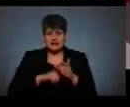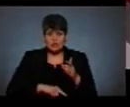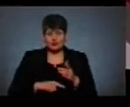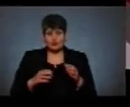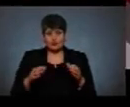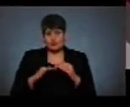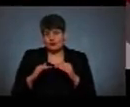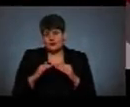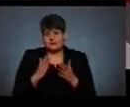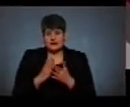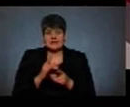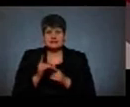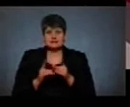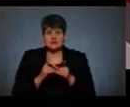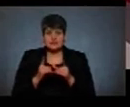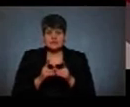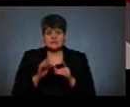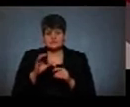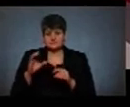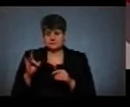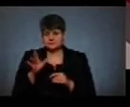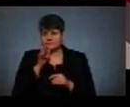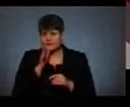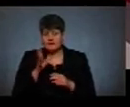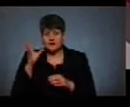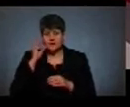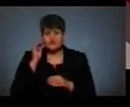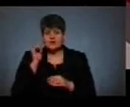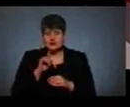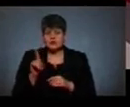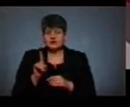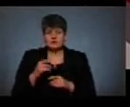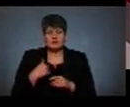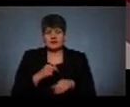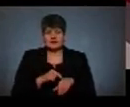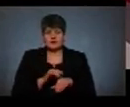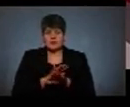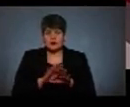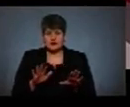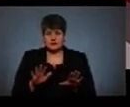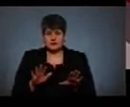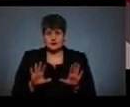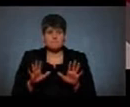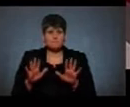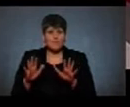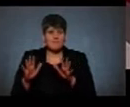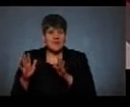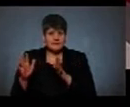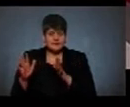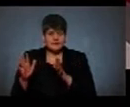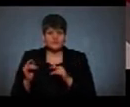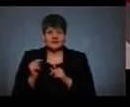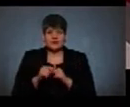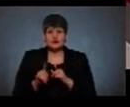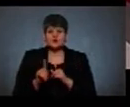чим змінено з радянських часів. І враховуючи те, що навіть ми не торкаємося певних моментів, те,